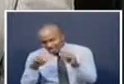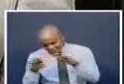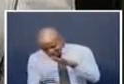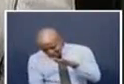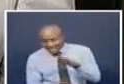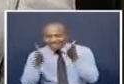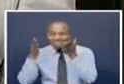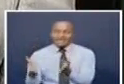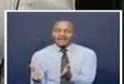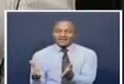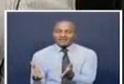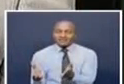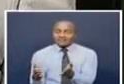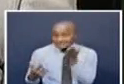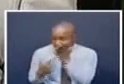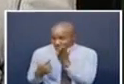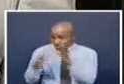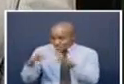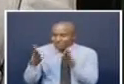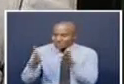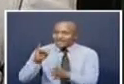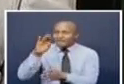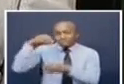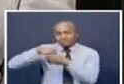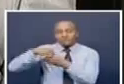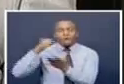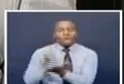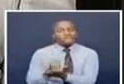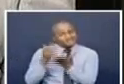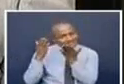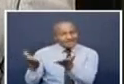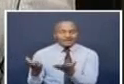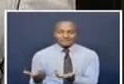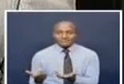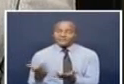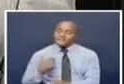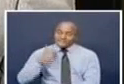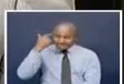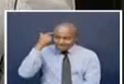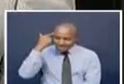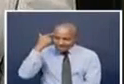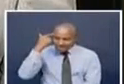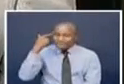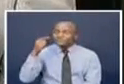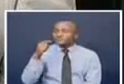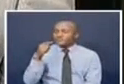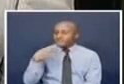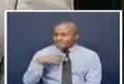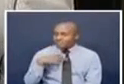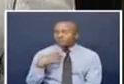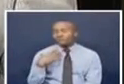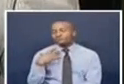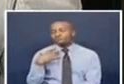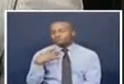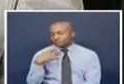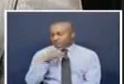wanaelewa watia mkono technical team bado wako katika maofisi. Na nafikiri wale ambao watafanyisha wa labda